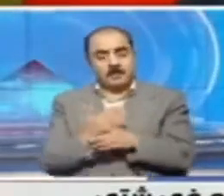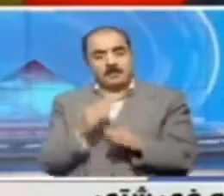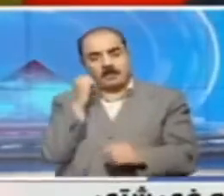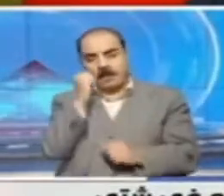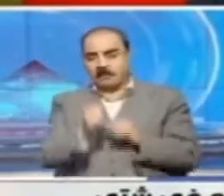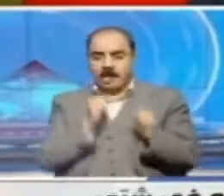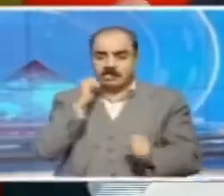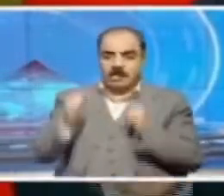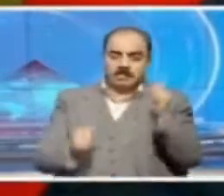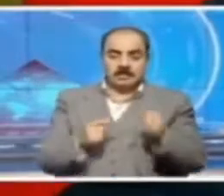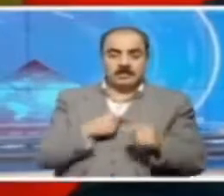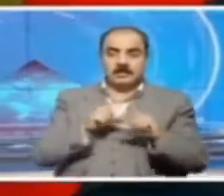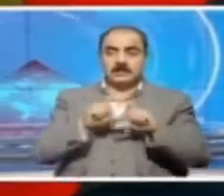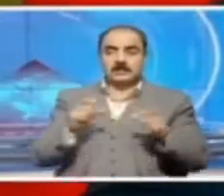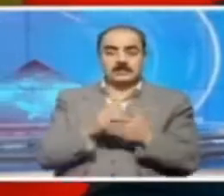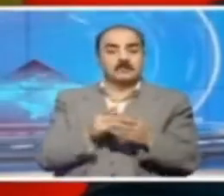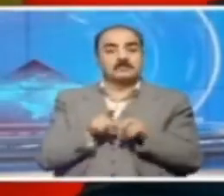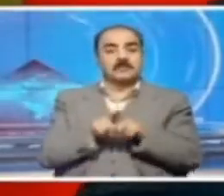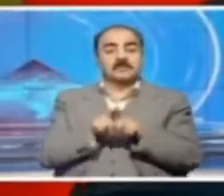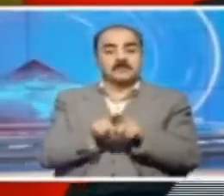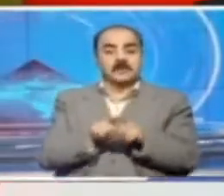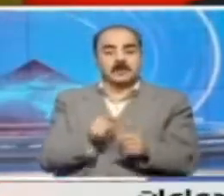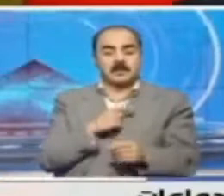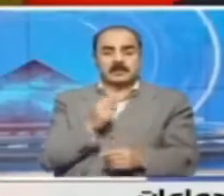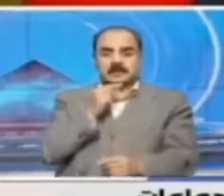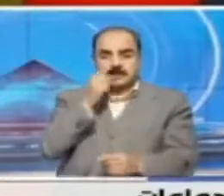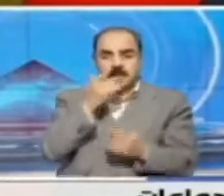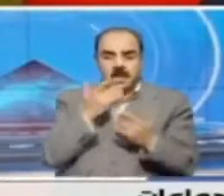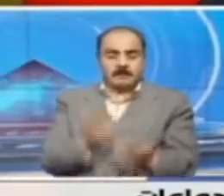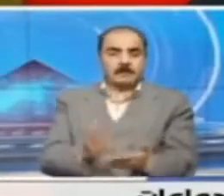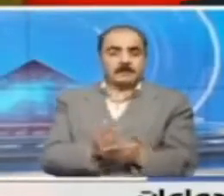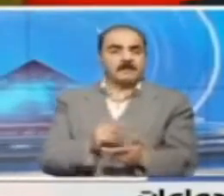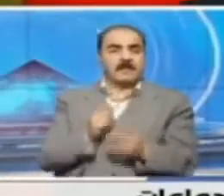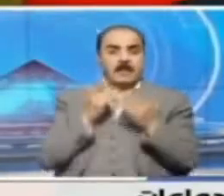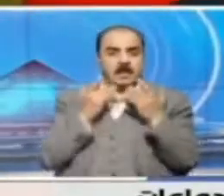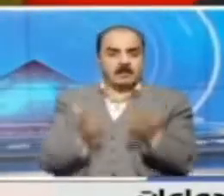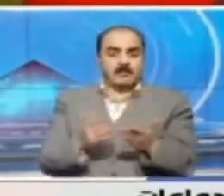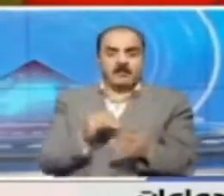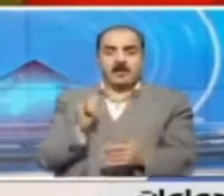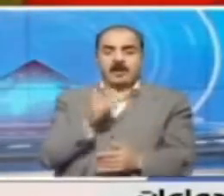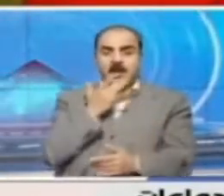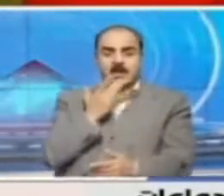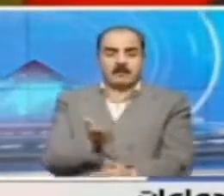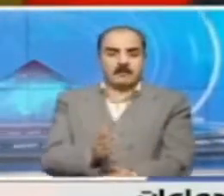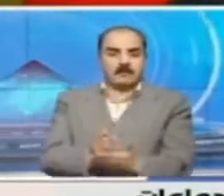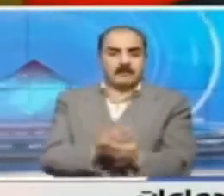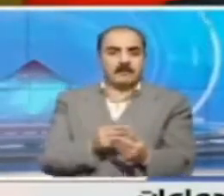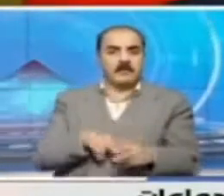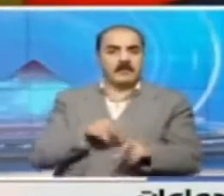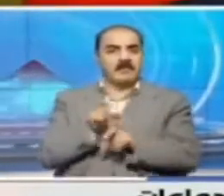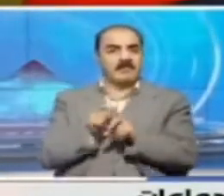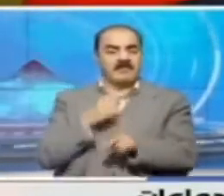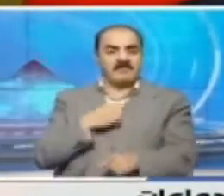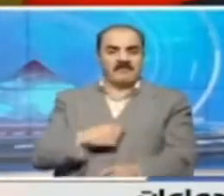الوطن تحت مسميات لا علاقة لها، لا بالأديان ولا بالإسلام ولا بالعروبة ولا بالإنسانية. ولا شك